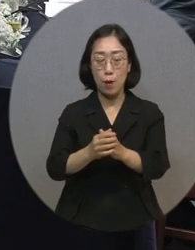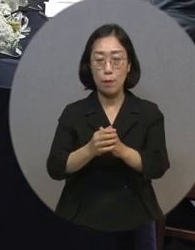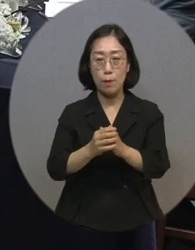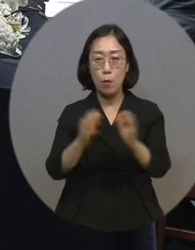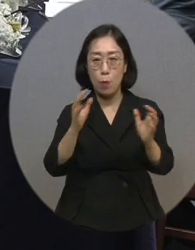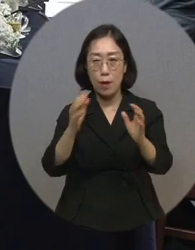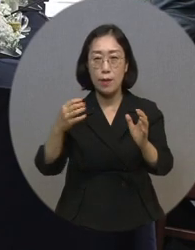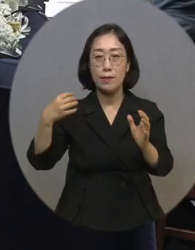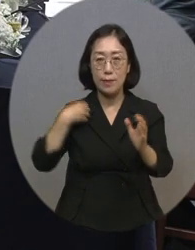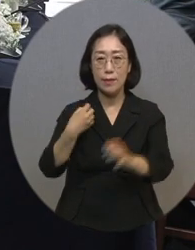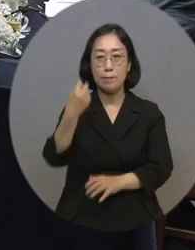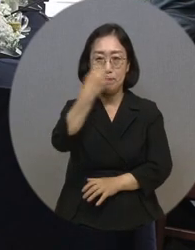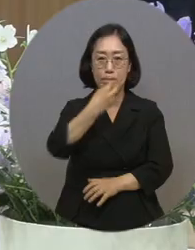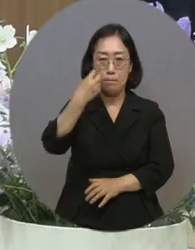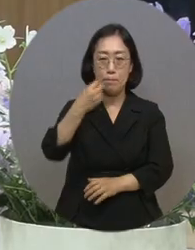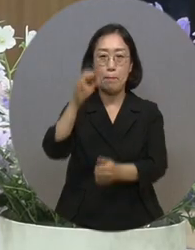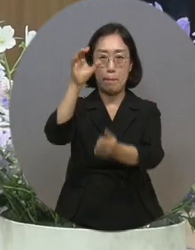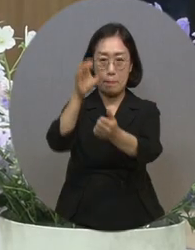이끌게 됩니다.